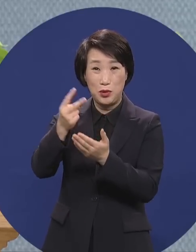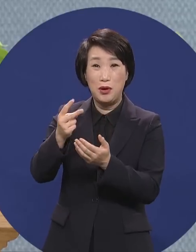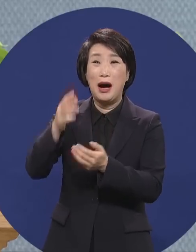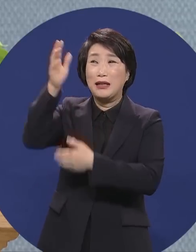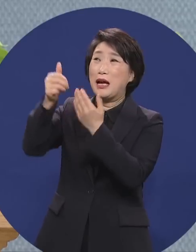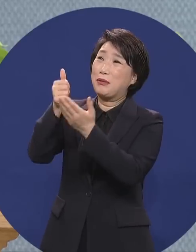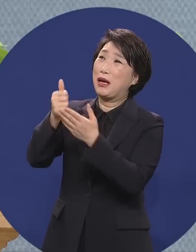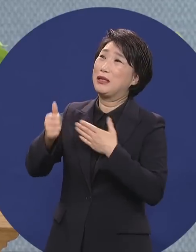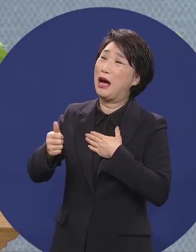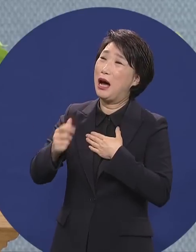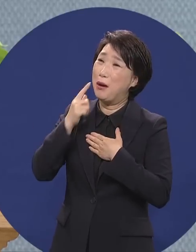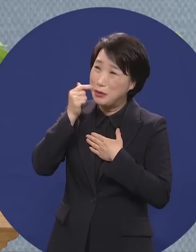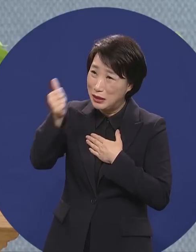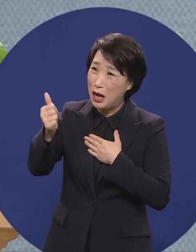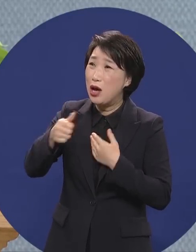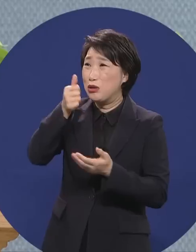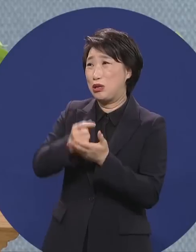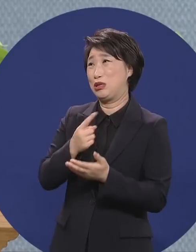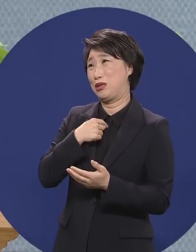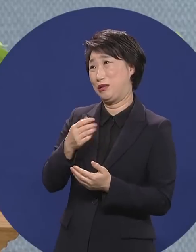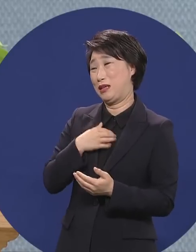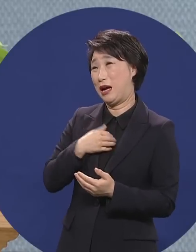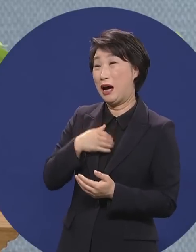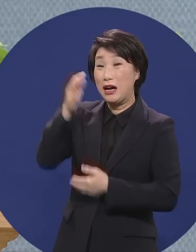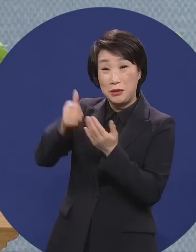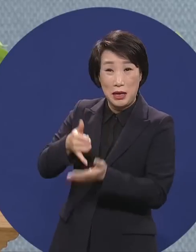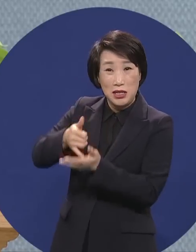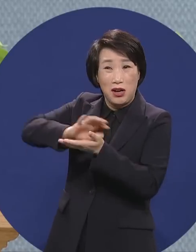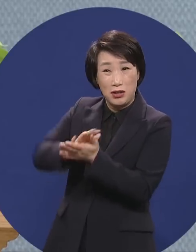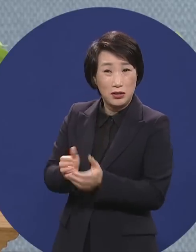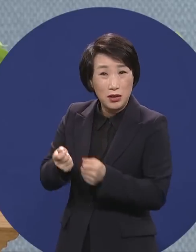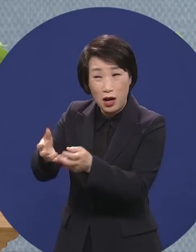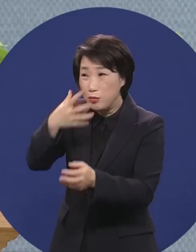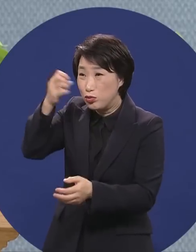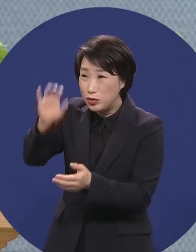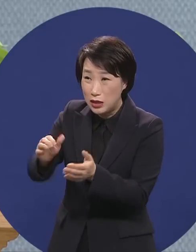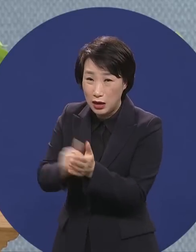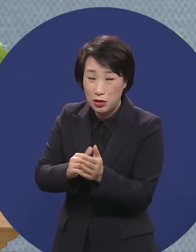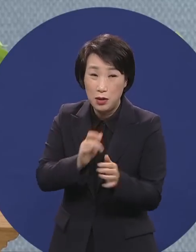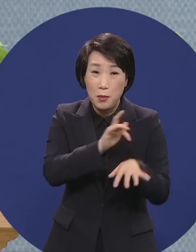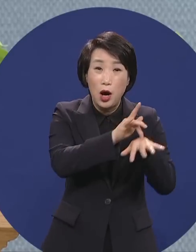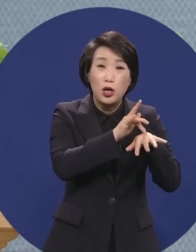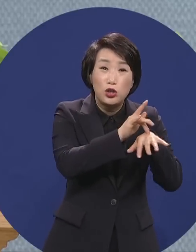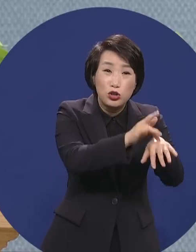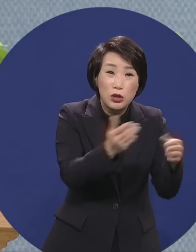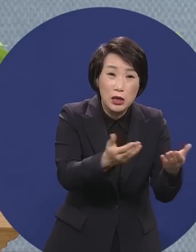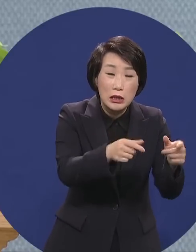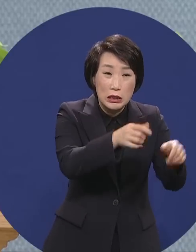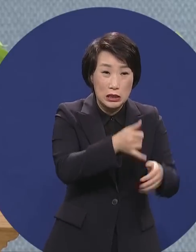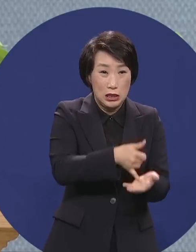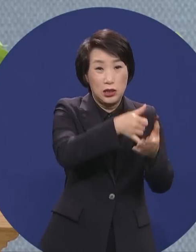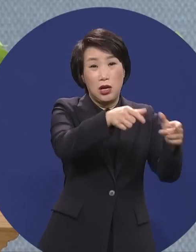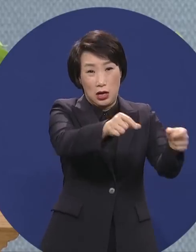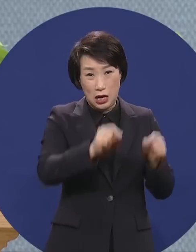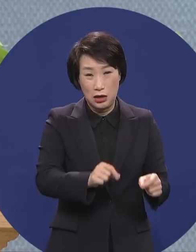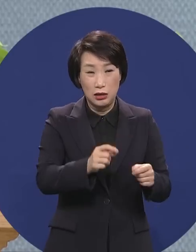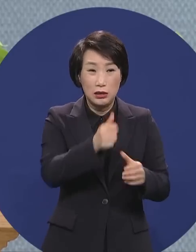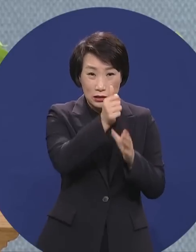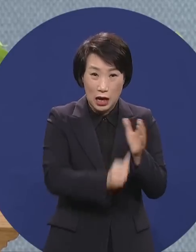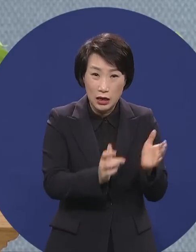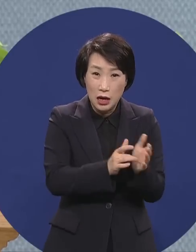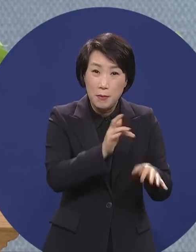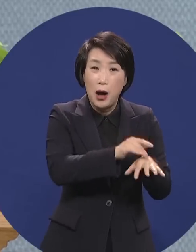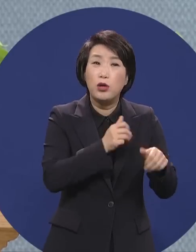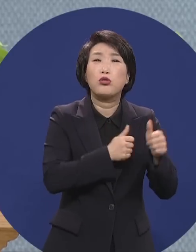득죄했습니다. 하나님의 인격을 짓밟고 무시하고 마귀 사단 귀신의 인격을 가지고 타락해 그놈